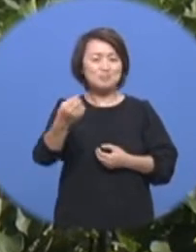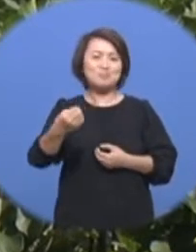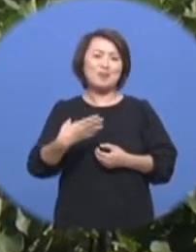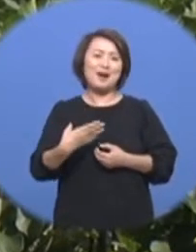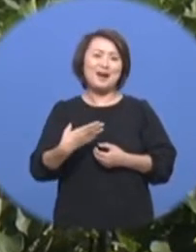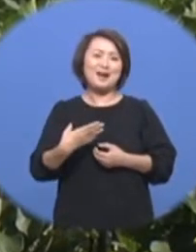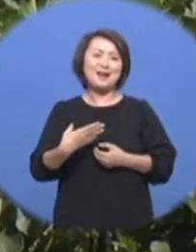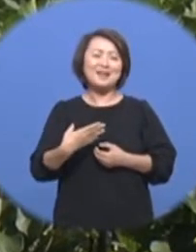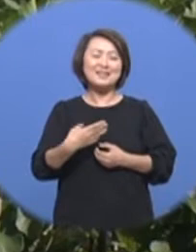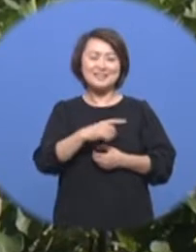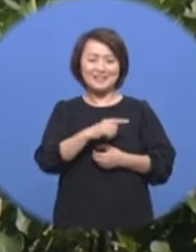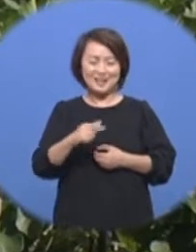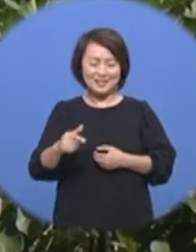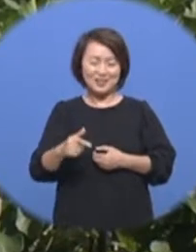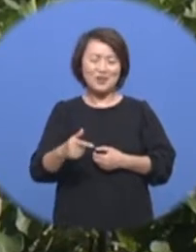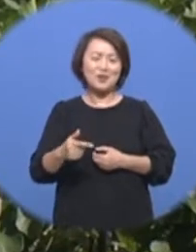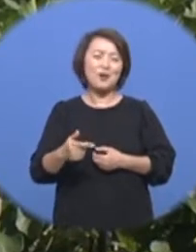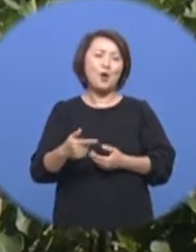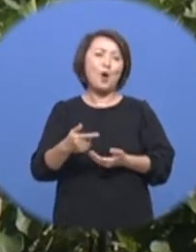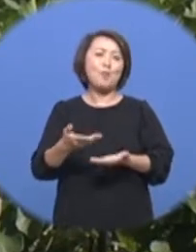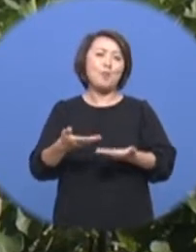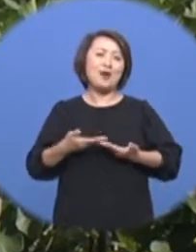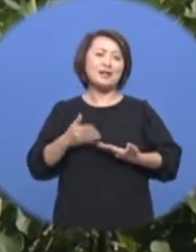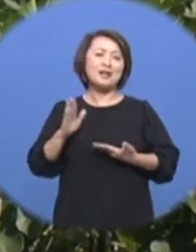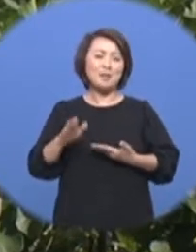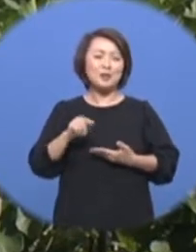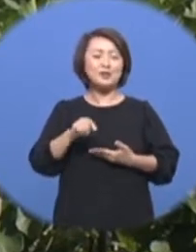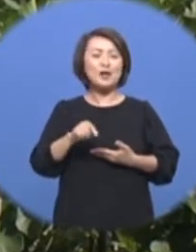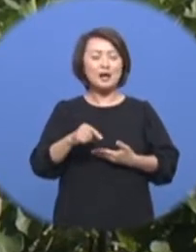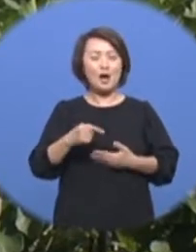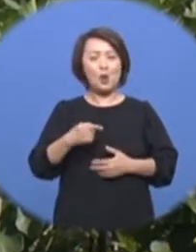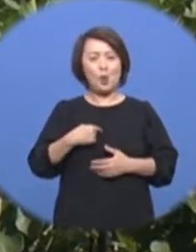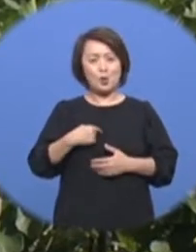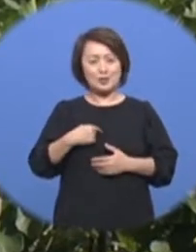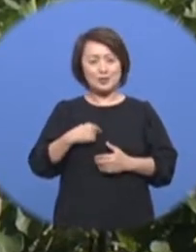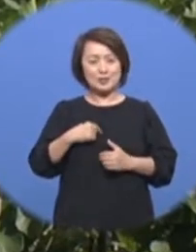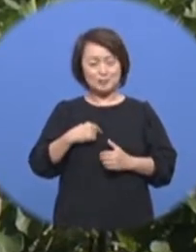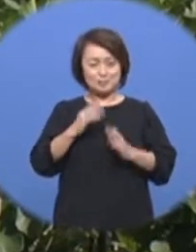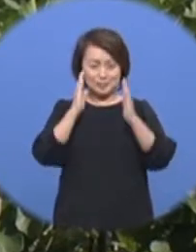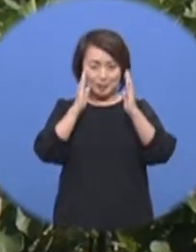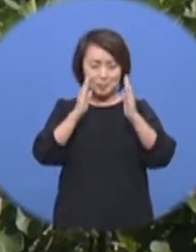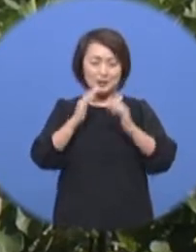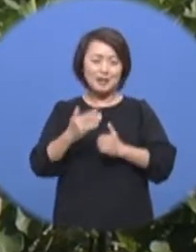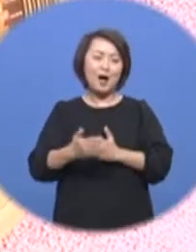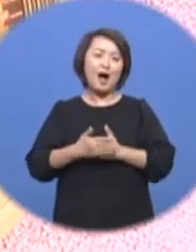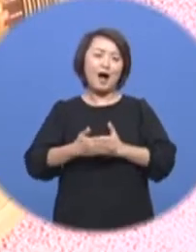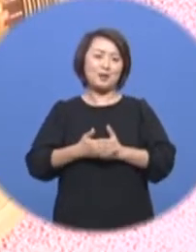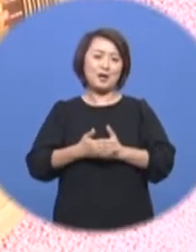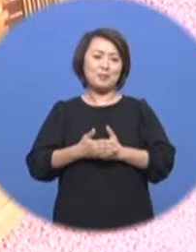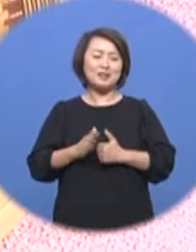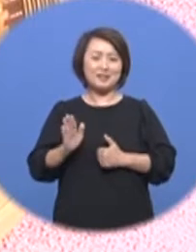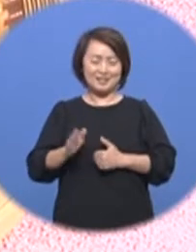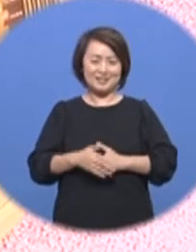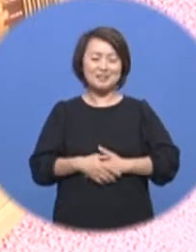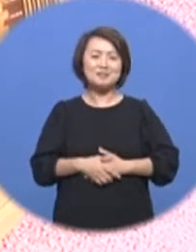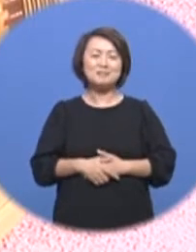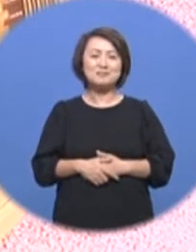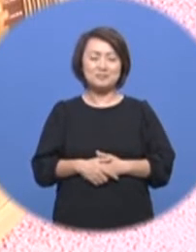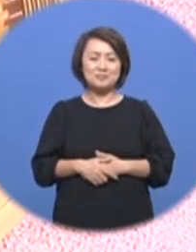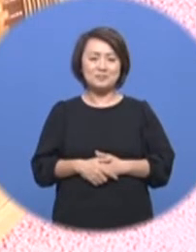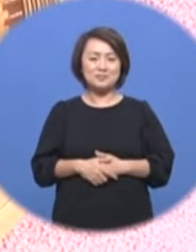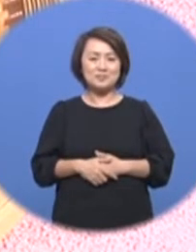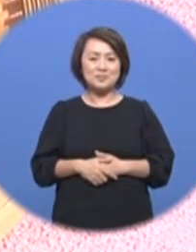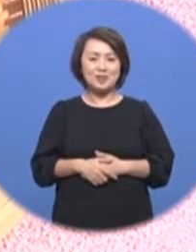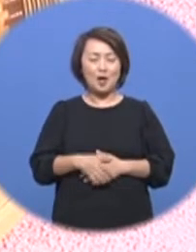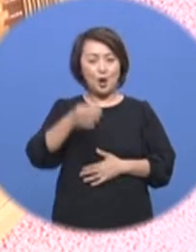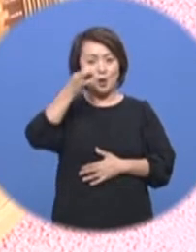ていうご意見いっぱいいただいていて、それが励みになってます。 評判